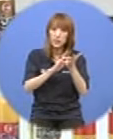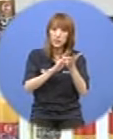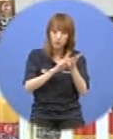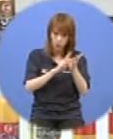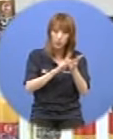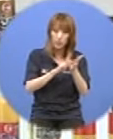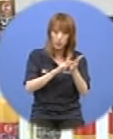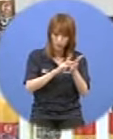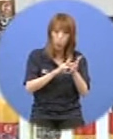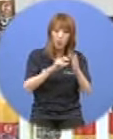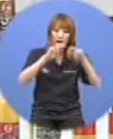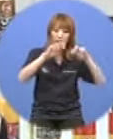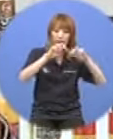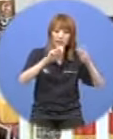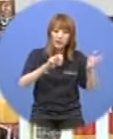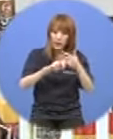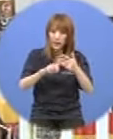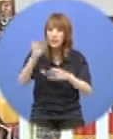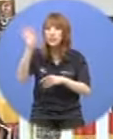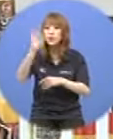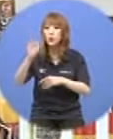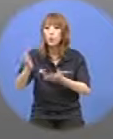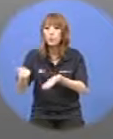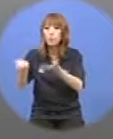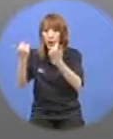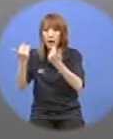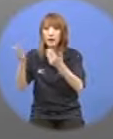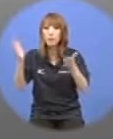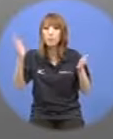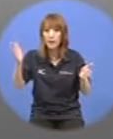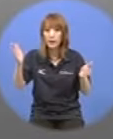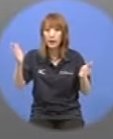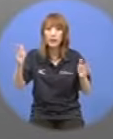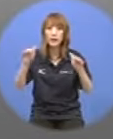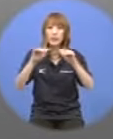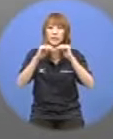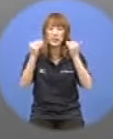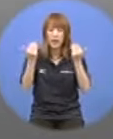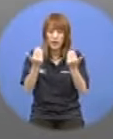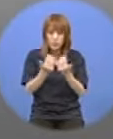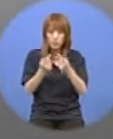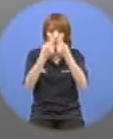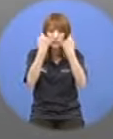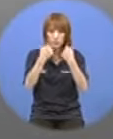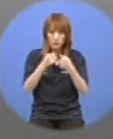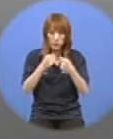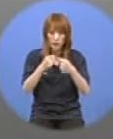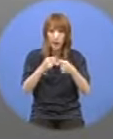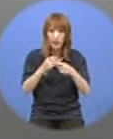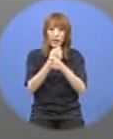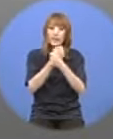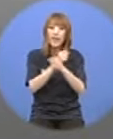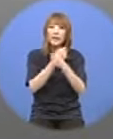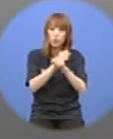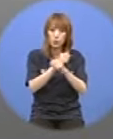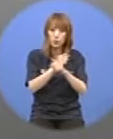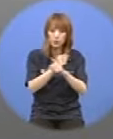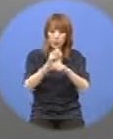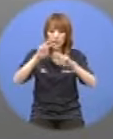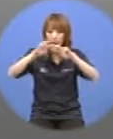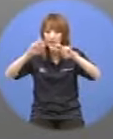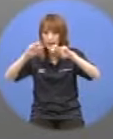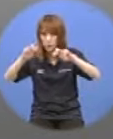て製品にまでに至るまでを自分で研究開発するというか、そういう姿勢でやってるものです